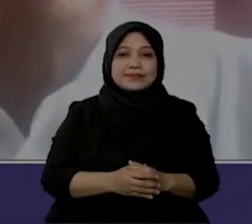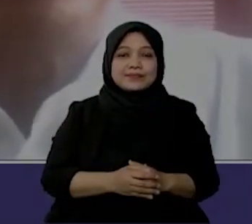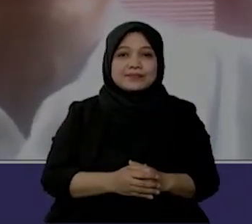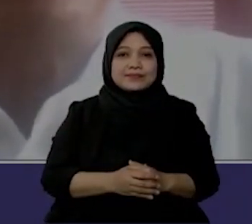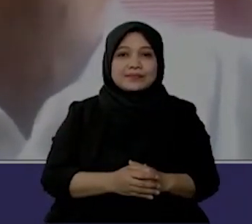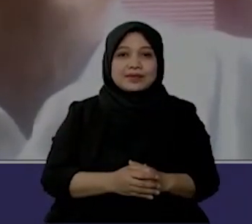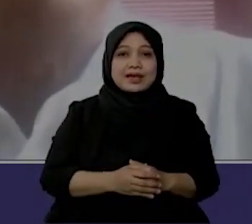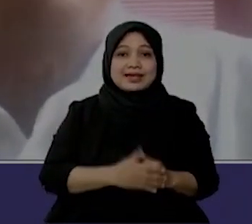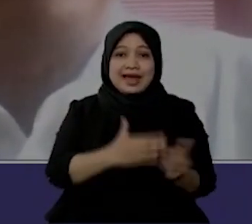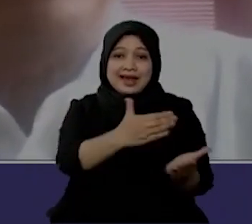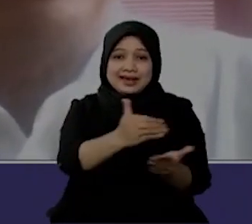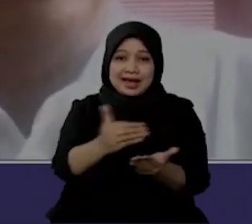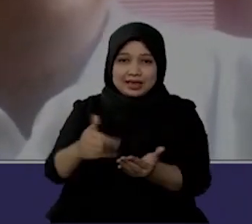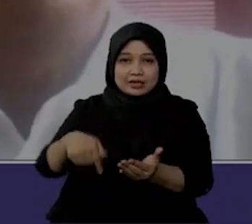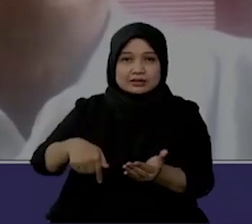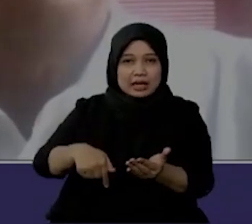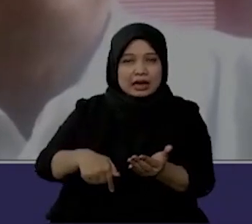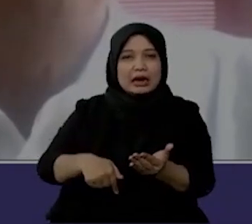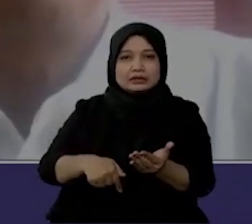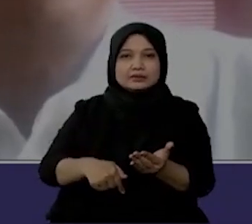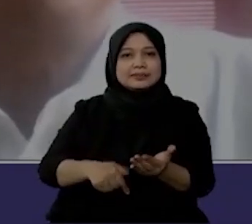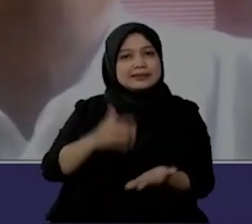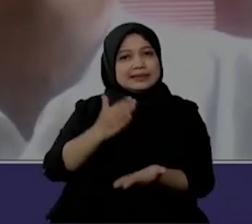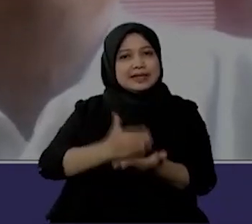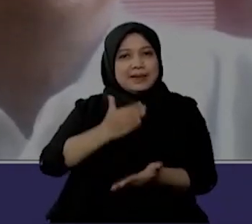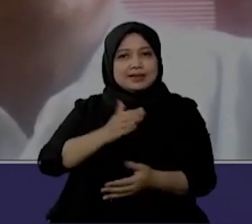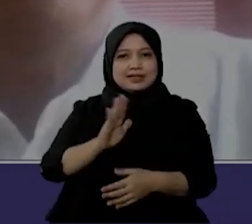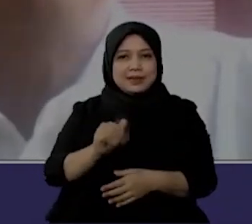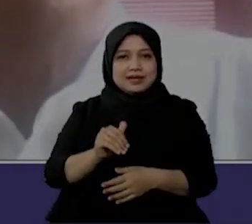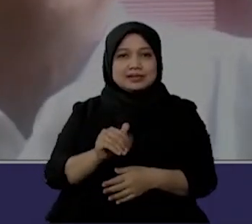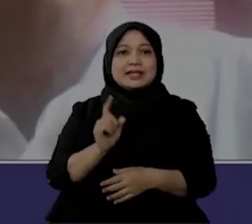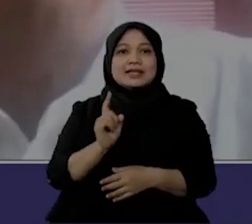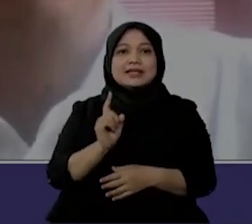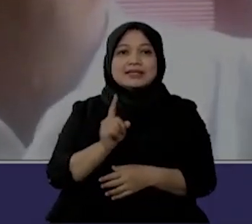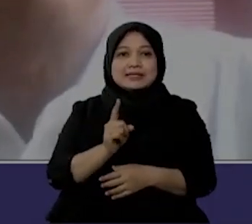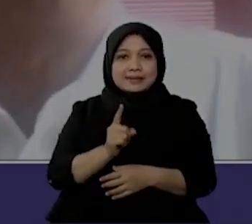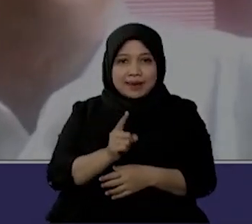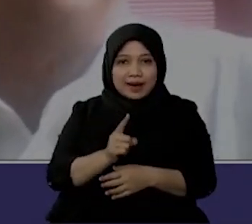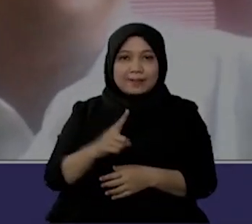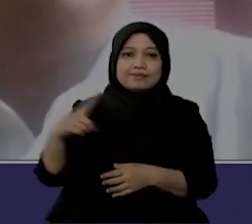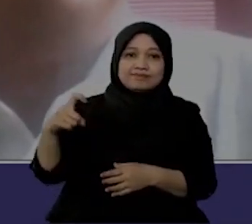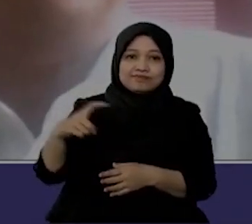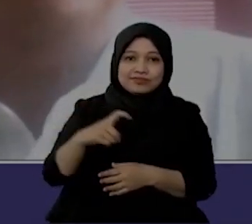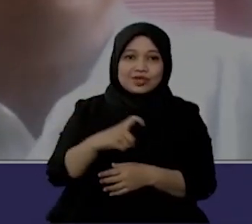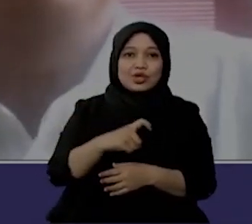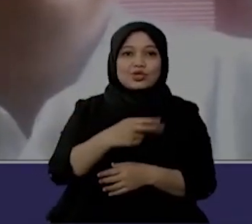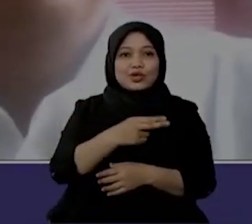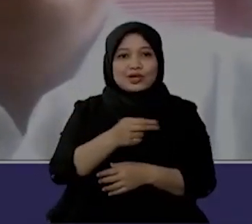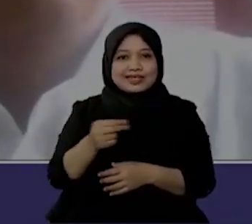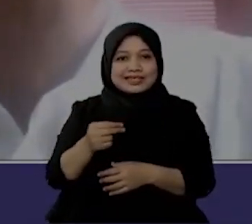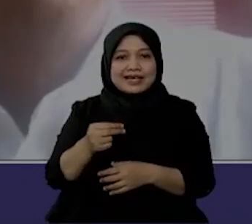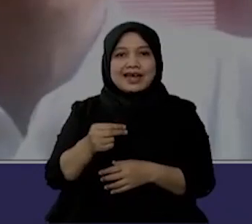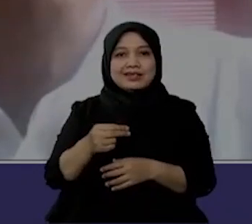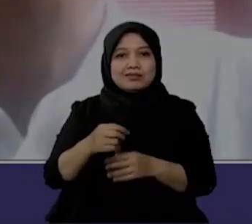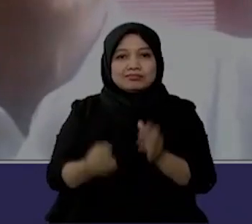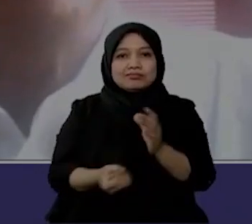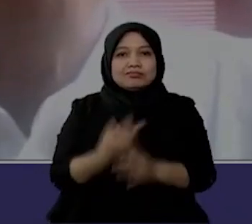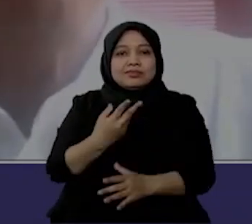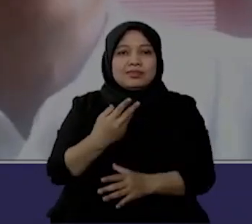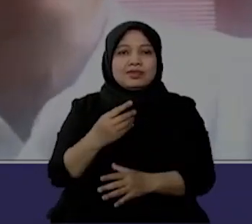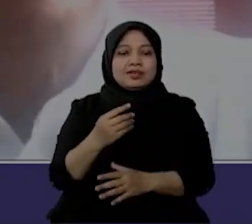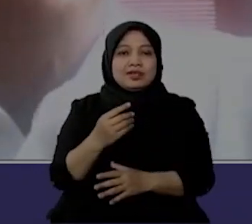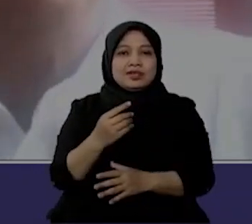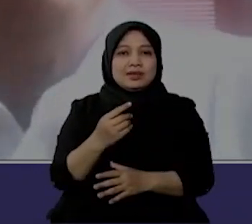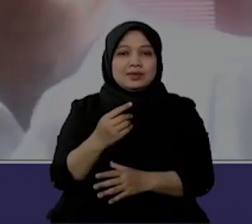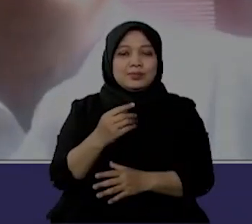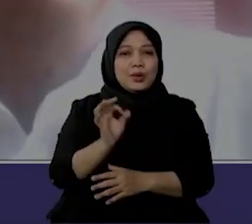bagi saya data masih terbatas. Jadi karena mutasi virus di Indonesia belum tampak Virus Indonesia itu